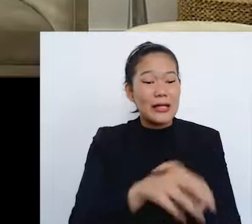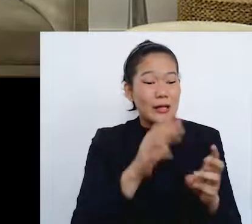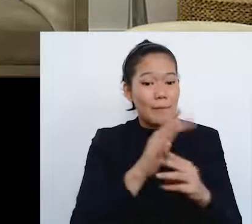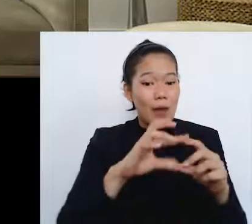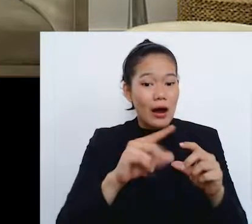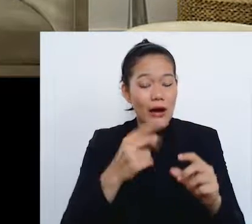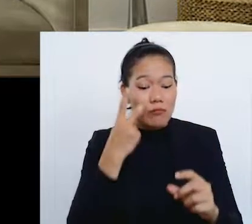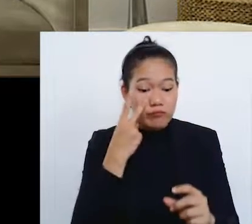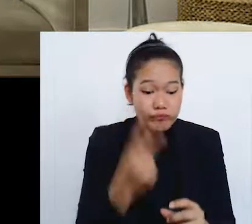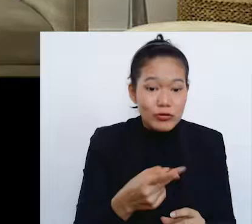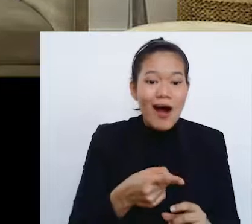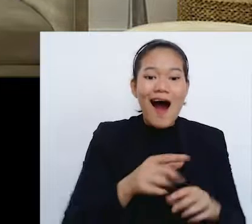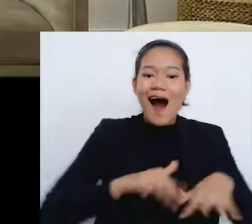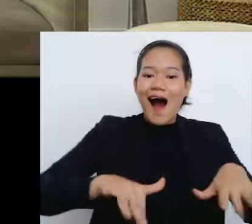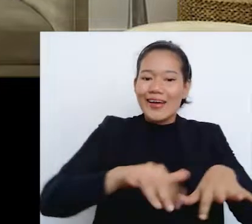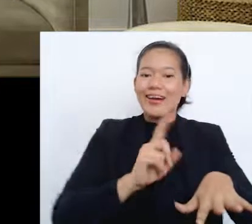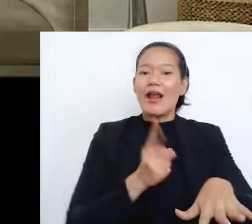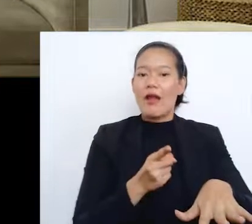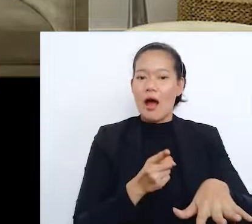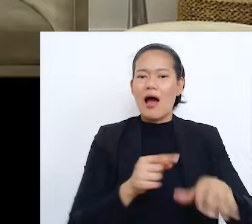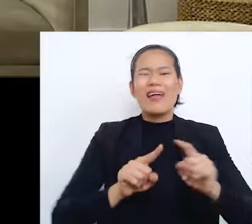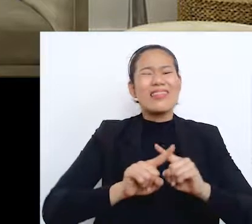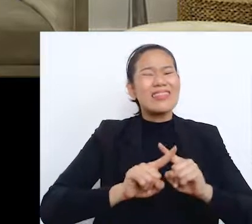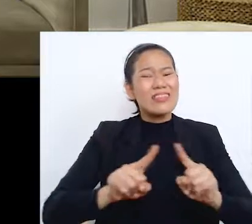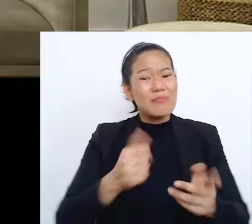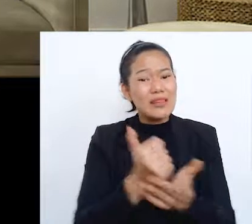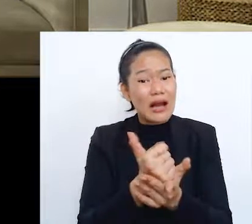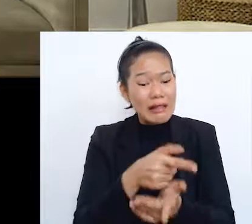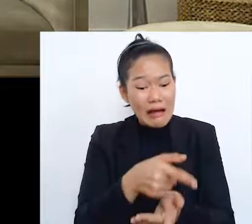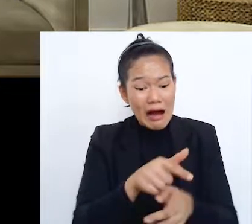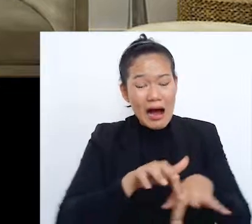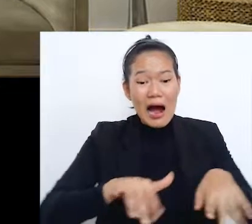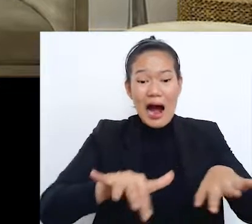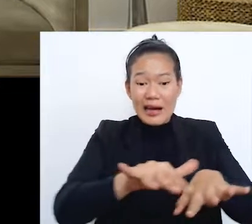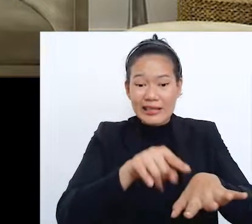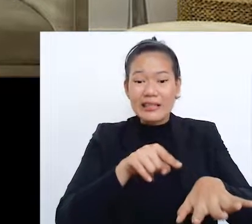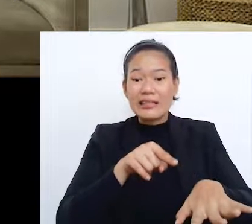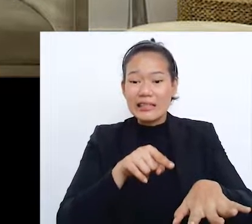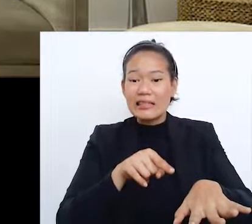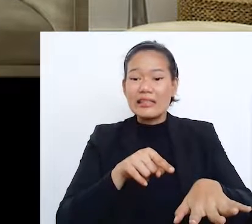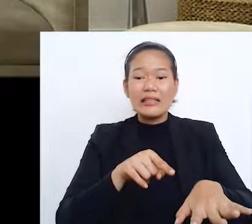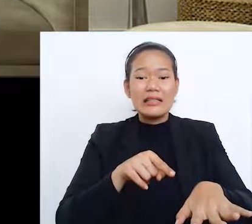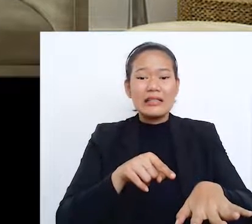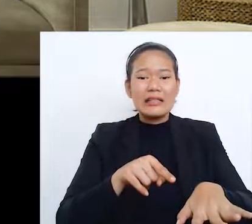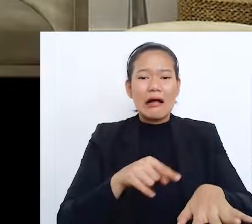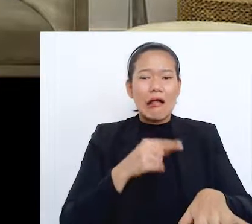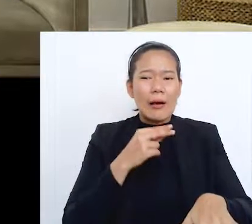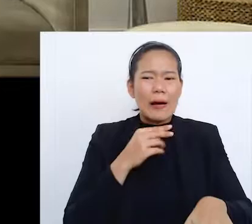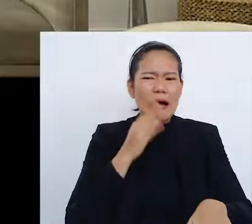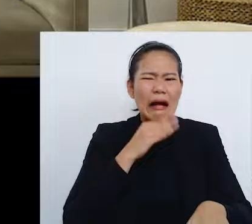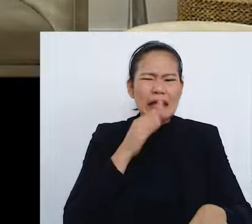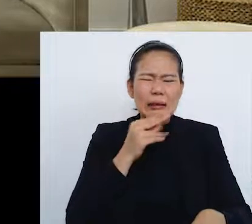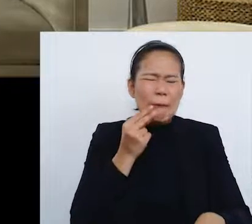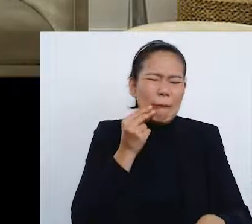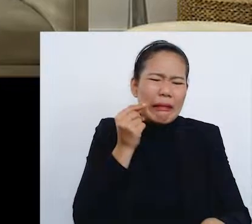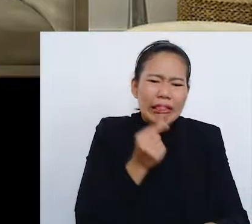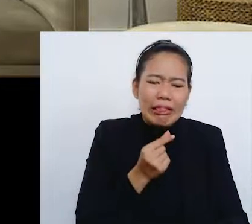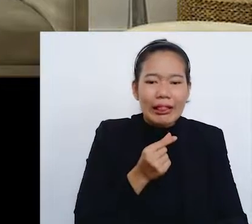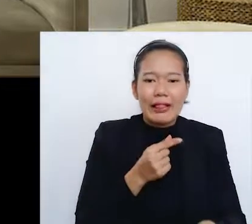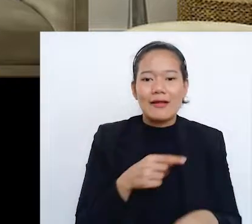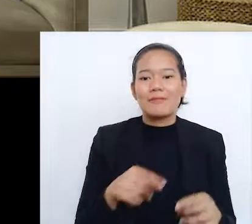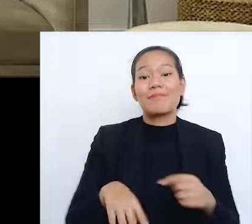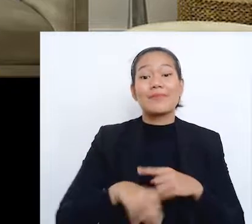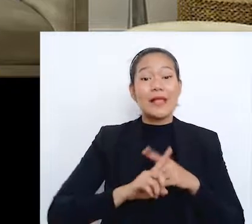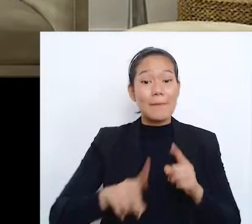Mara mereka menemukan air, saudara. Tetapi ternyata air di sana itu pahit. Tetapi